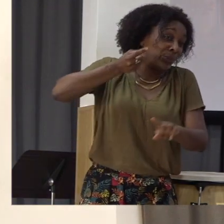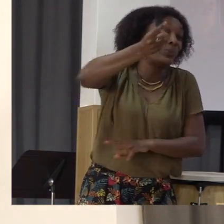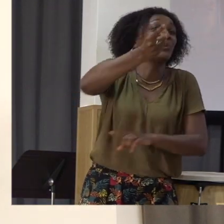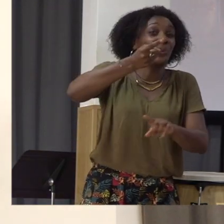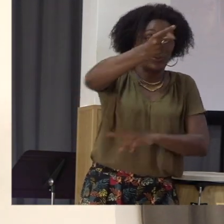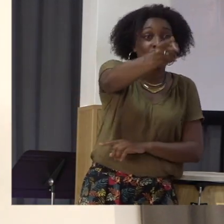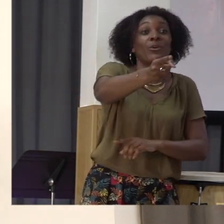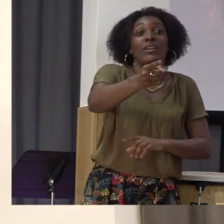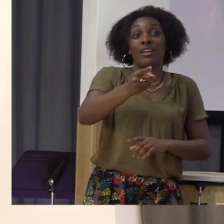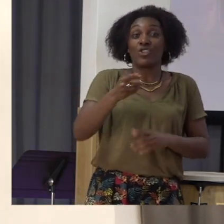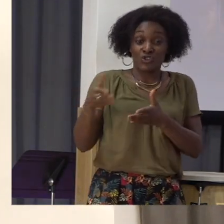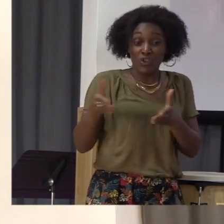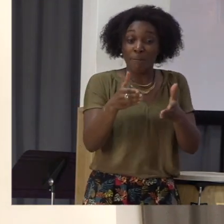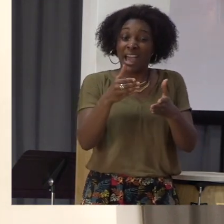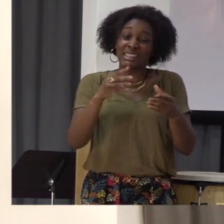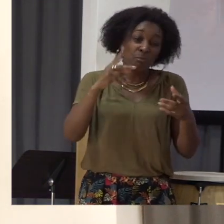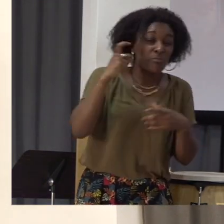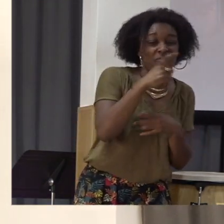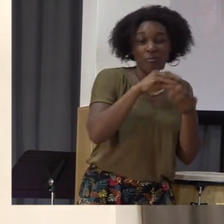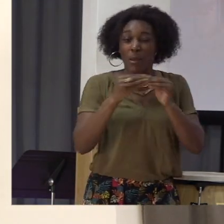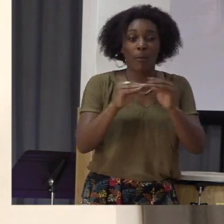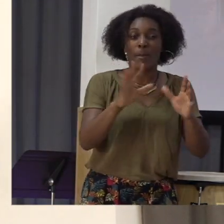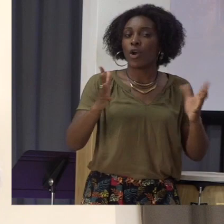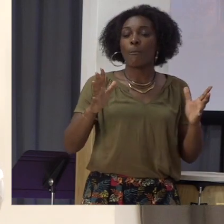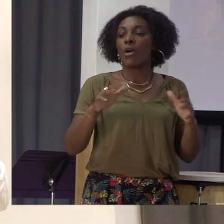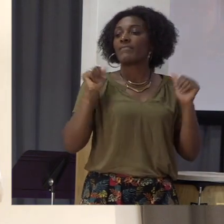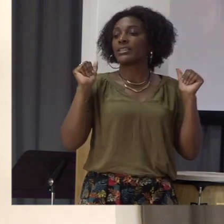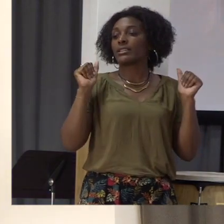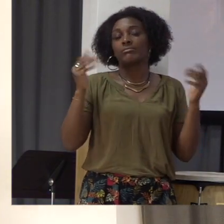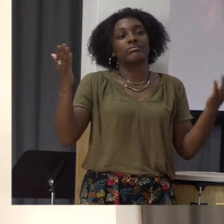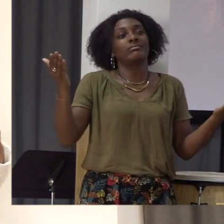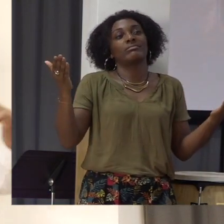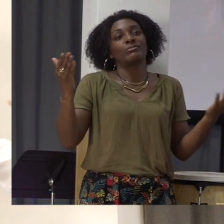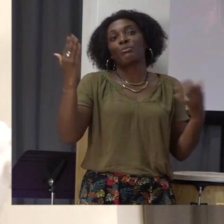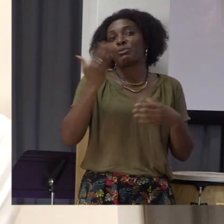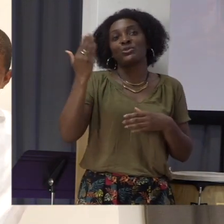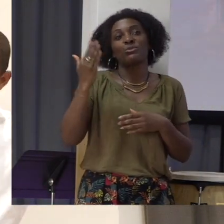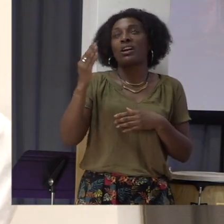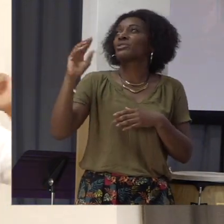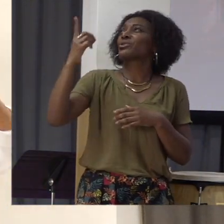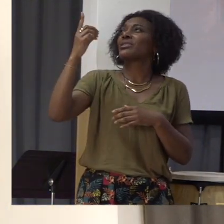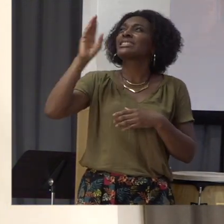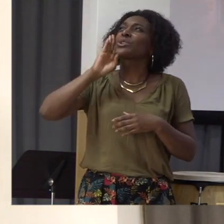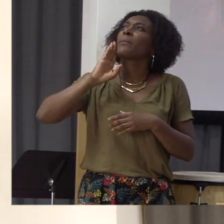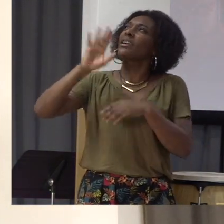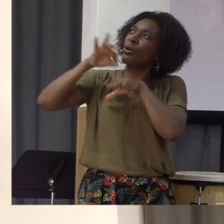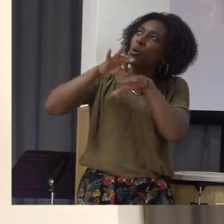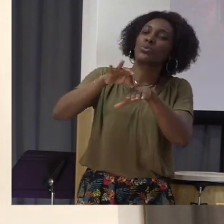ne soit pas un chemin à problème, nous tous besoin de dire à Dieu, Seigneur,